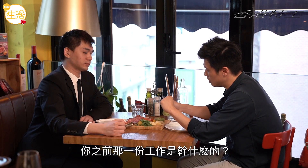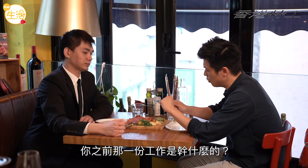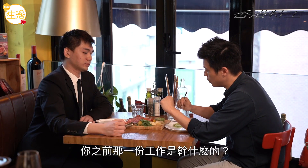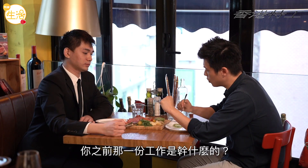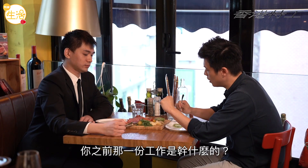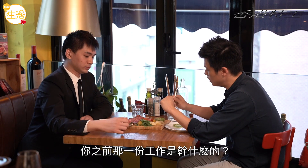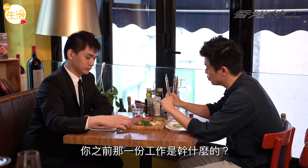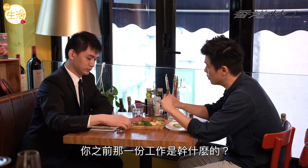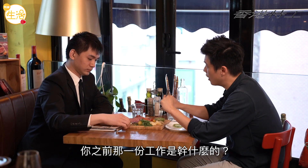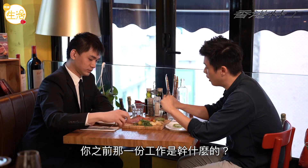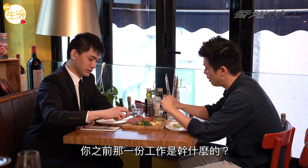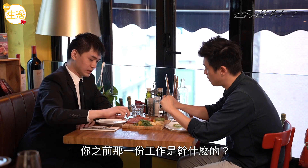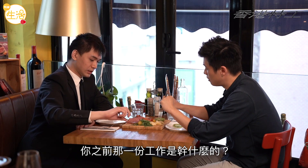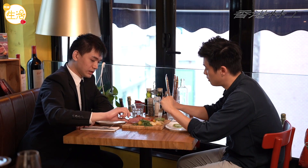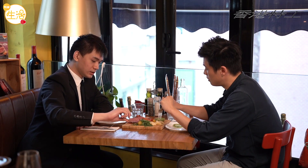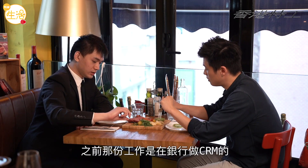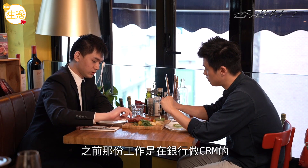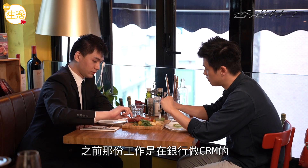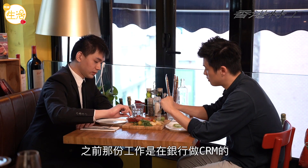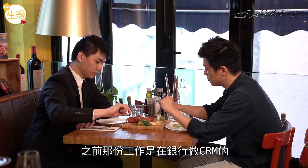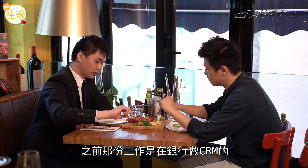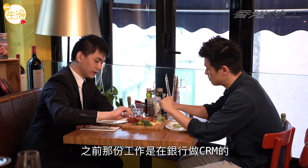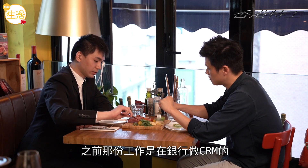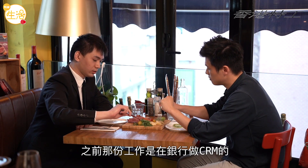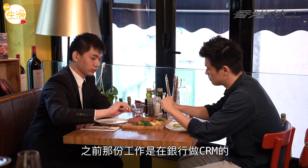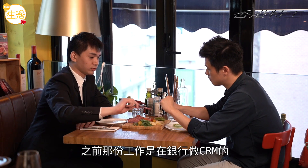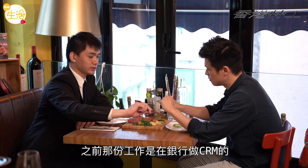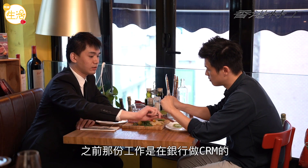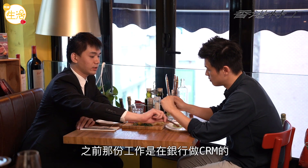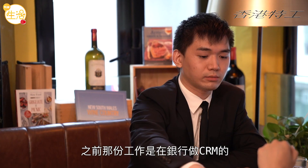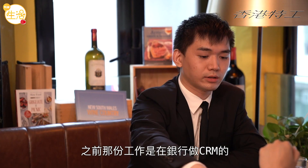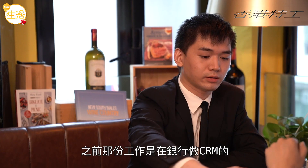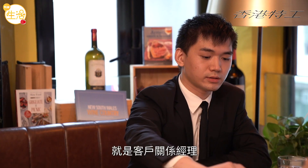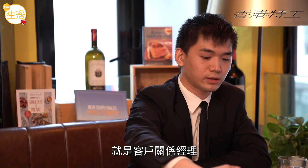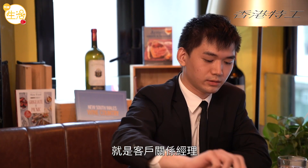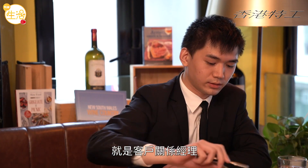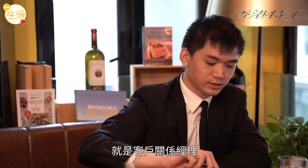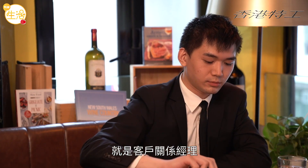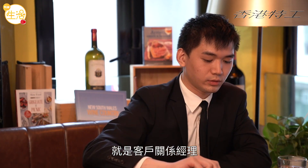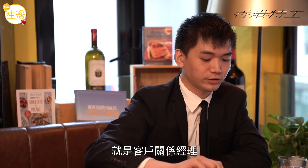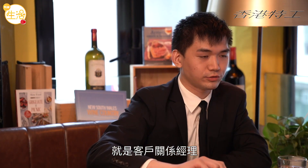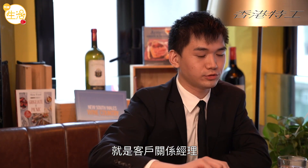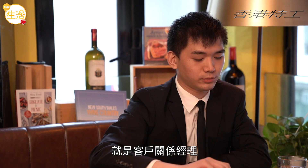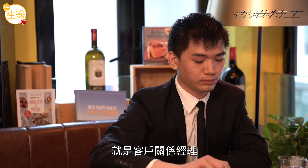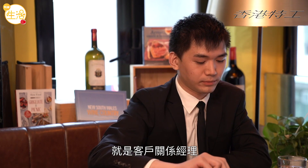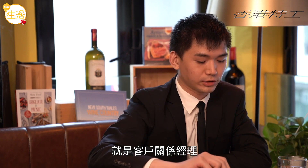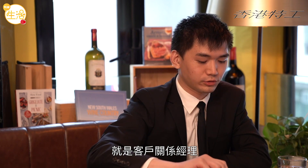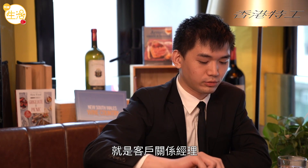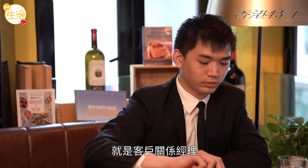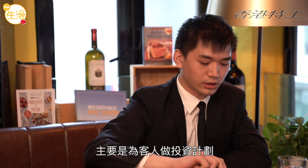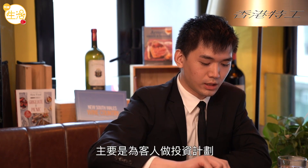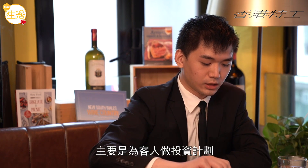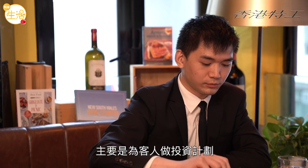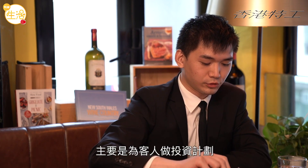之前嗰份工係做啲咩㗎？ 之前嗰份工喺銀行度做 CRM 嘅，即係 Customer Relationship